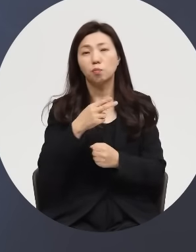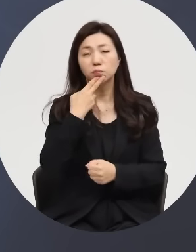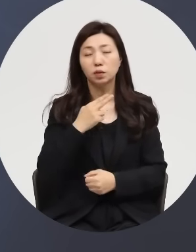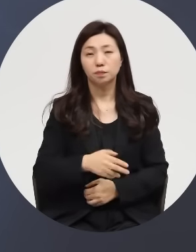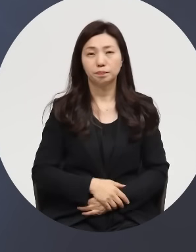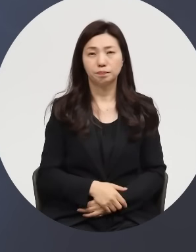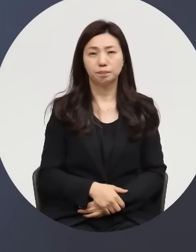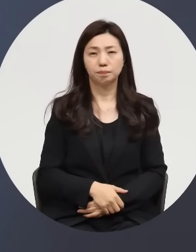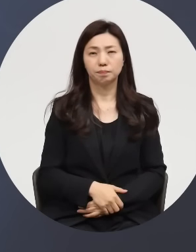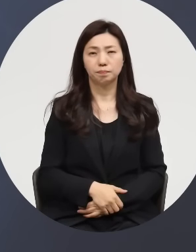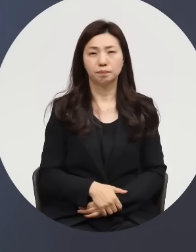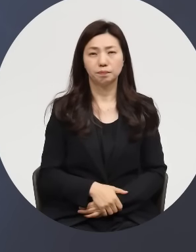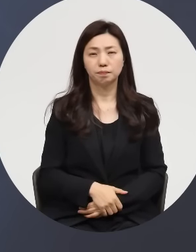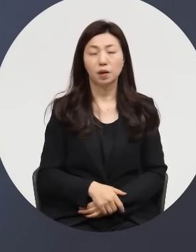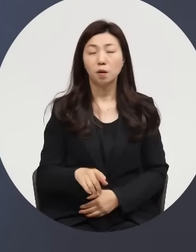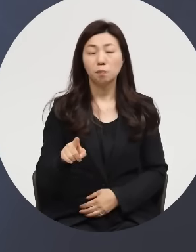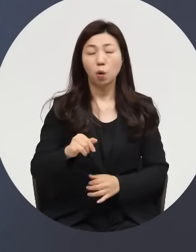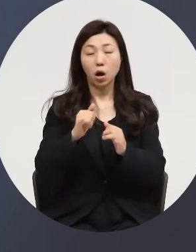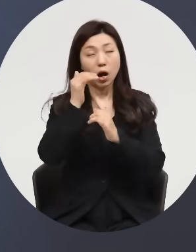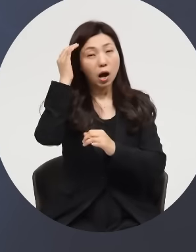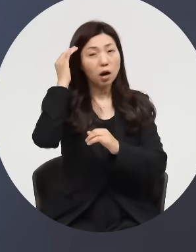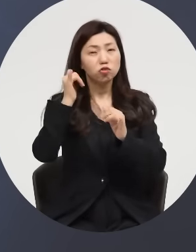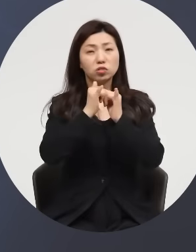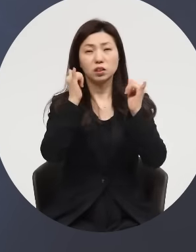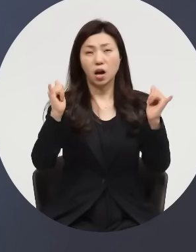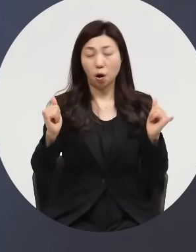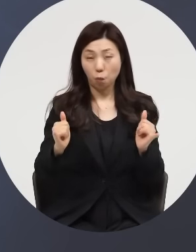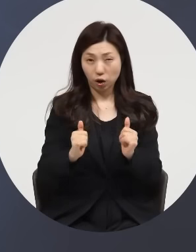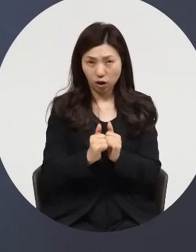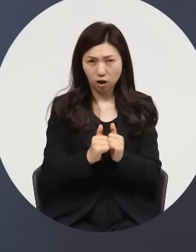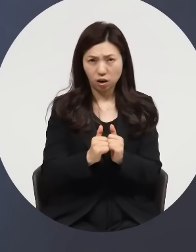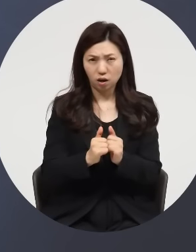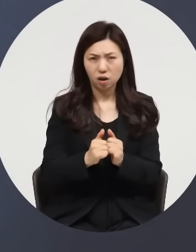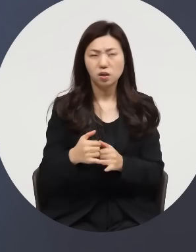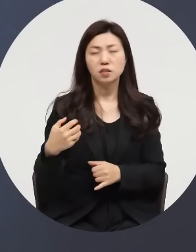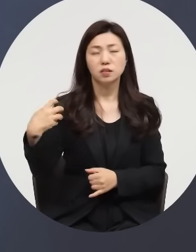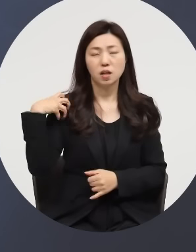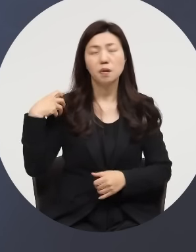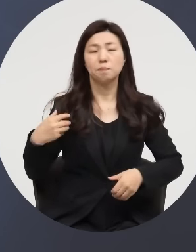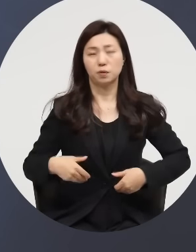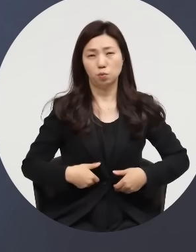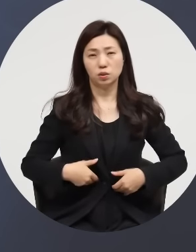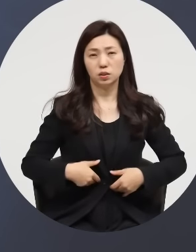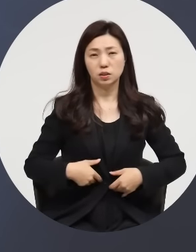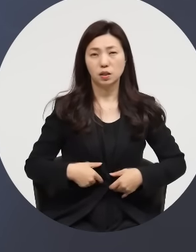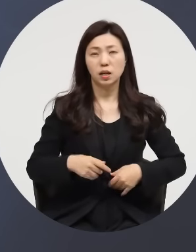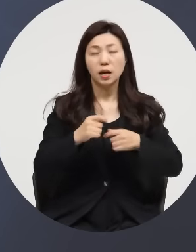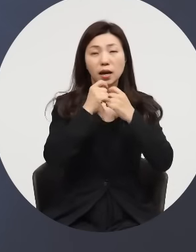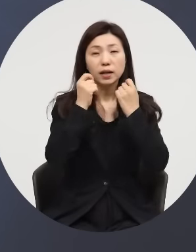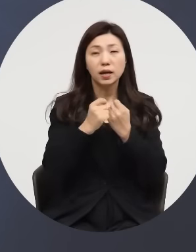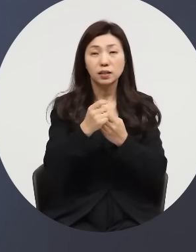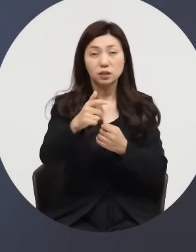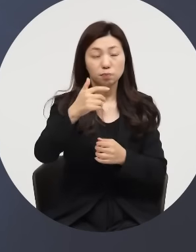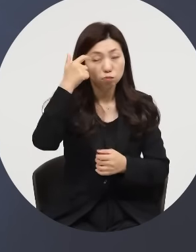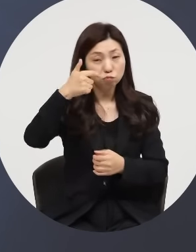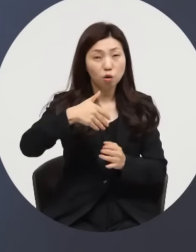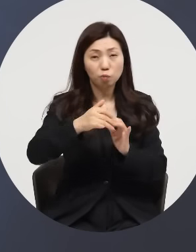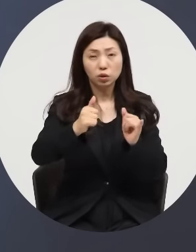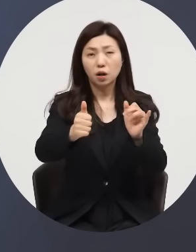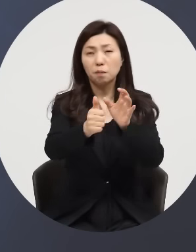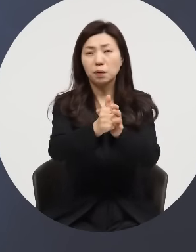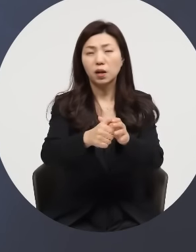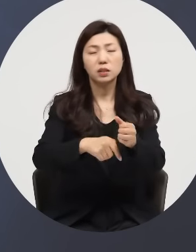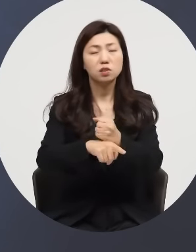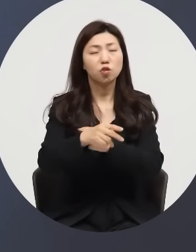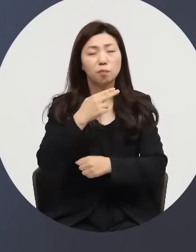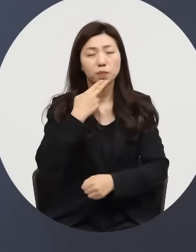없습니다. 그것은 우리 사회에서 사회가 책임져야 할 일이지 자기가 책임져야 할 일은 아니다 이